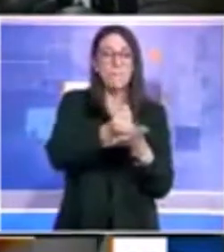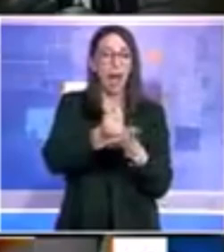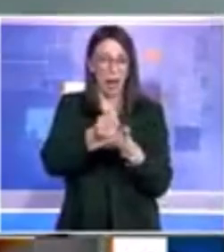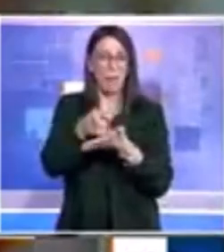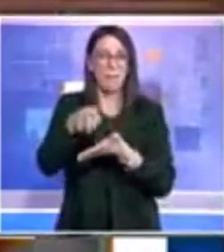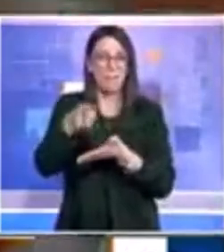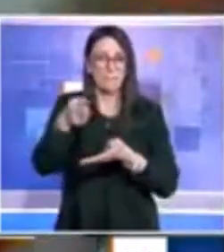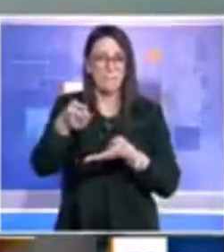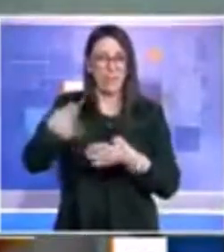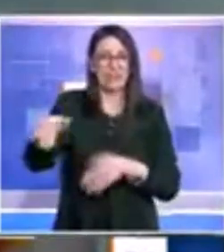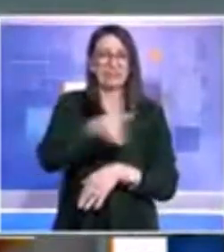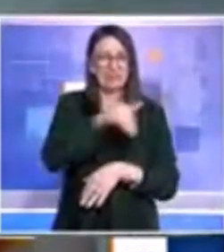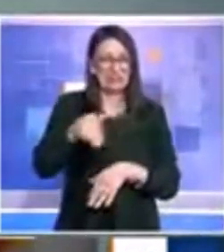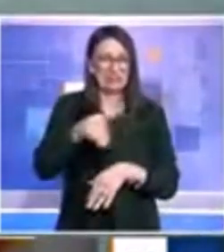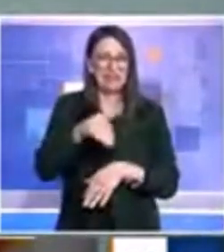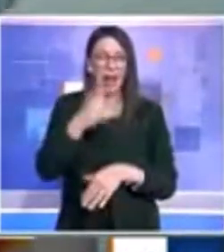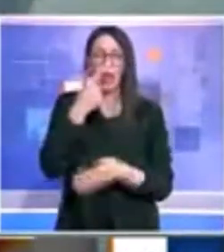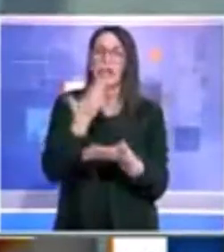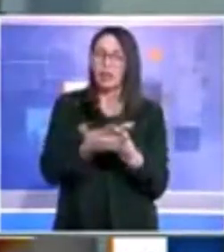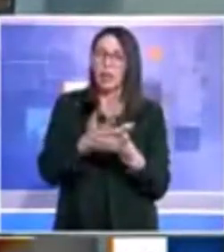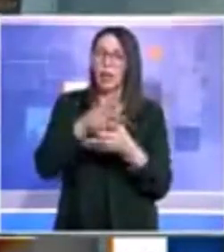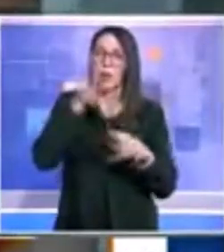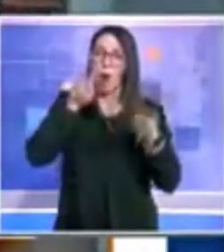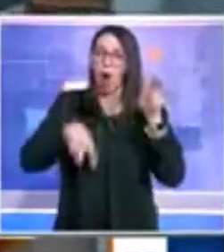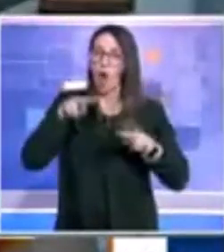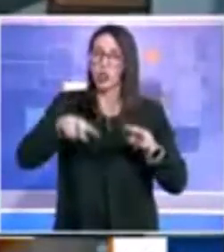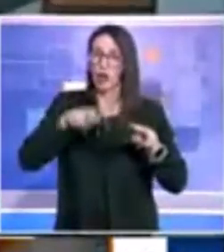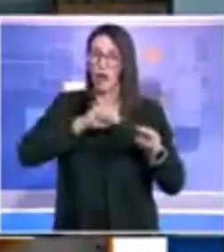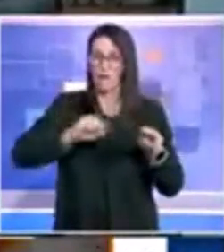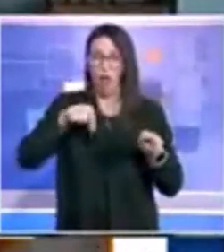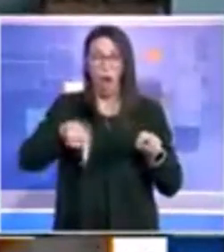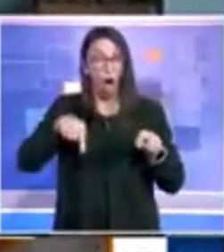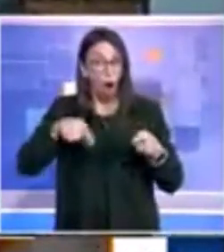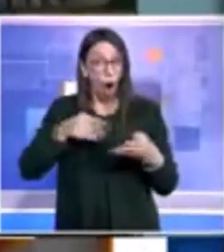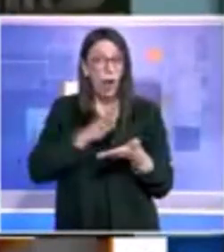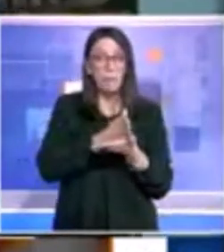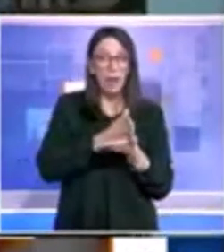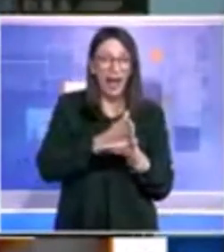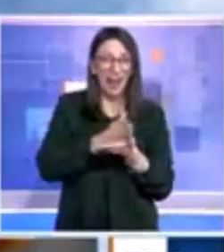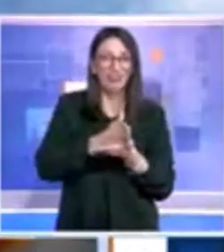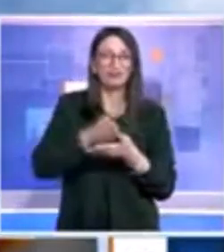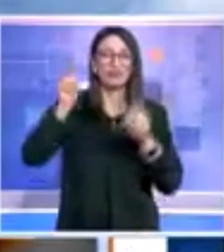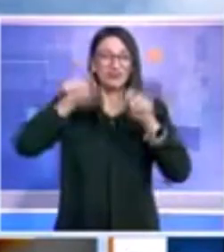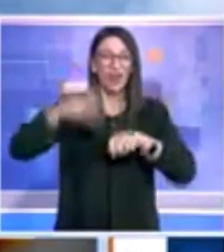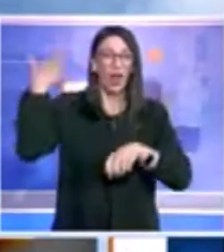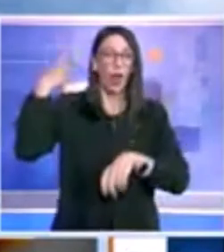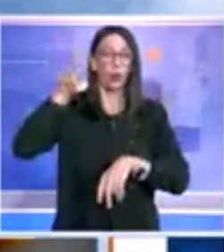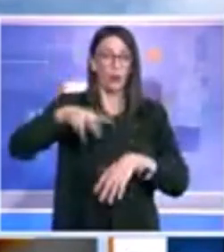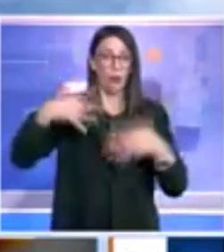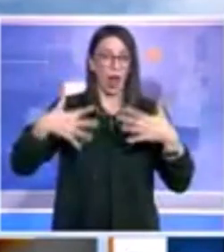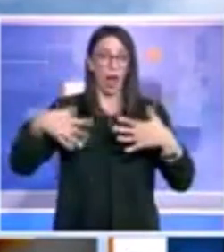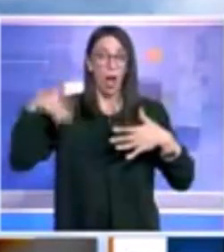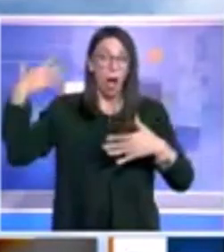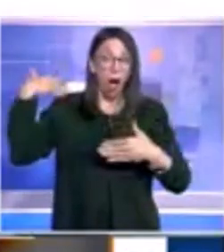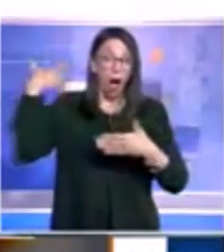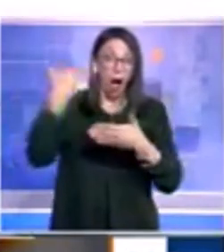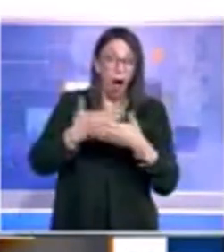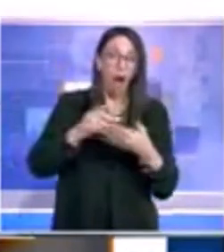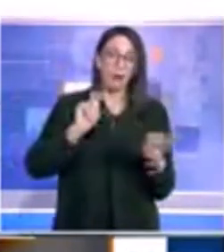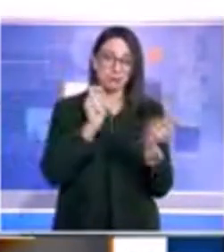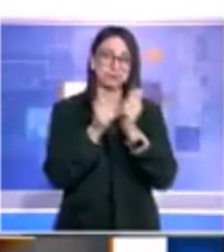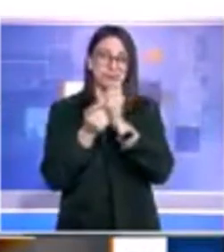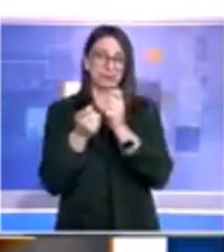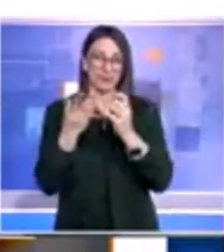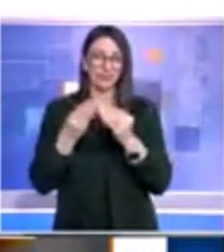su cui è possibile questo tipo di accertamento la mappa attuale risale allontano 2010 ma da allora molto è cambiato a partire